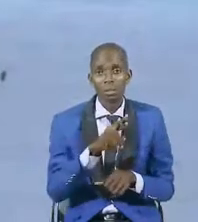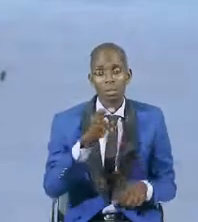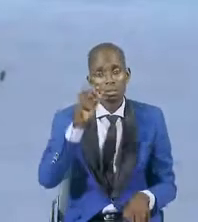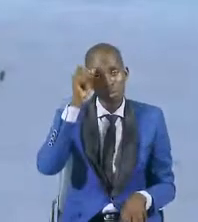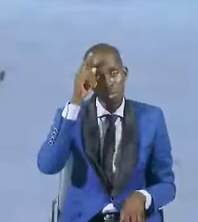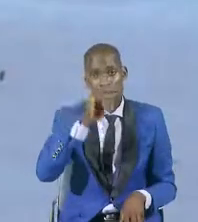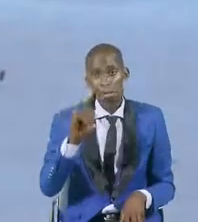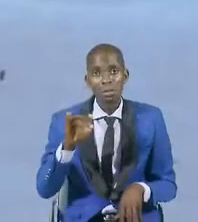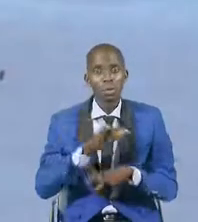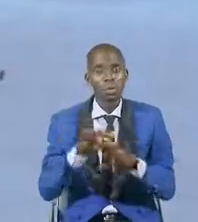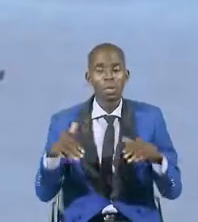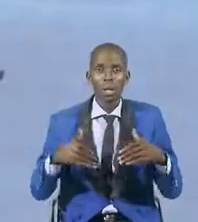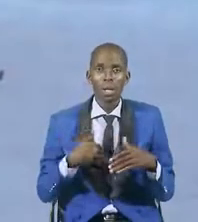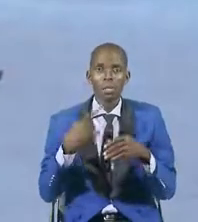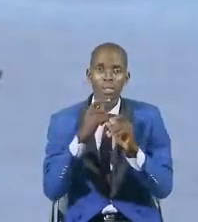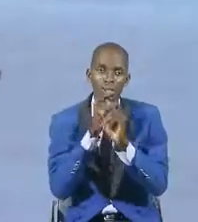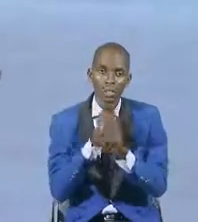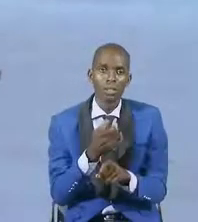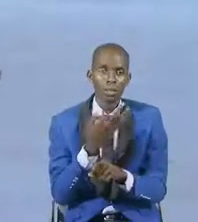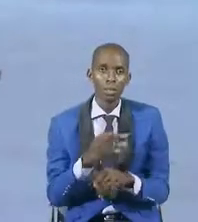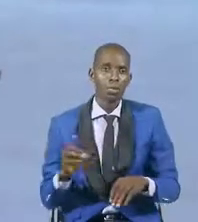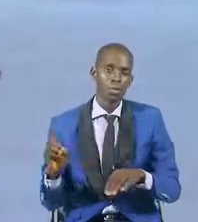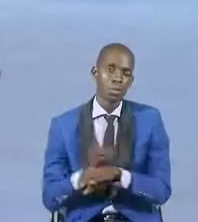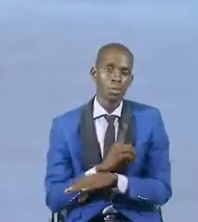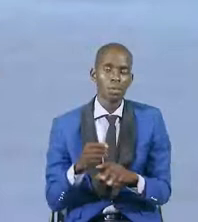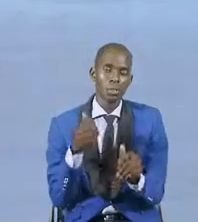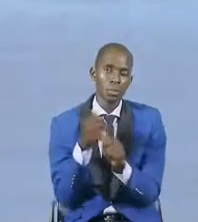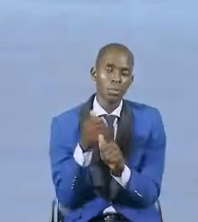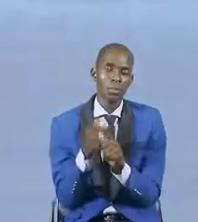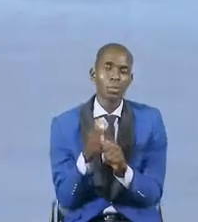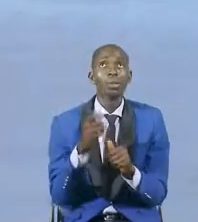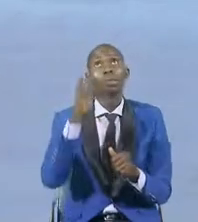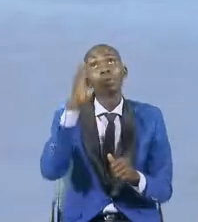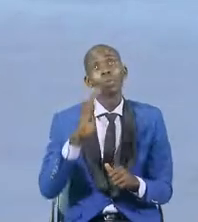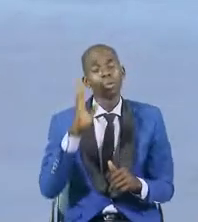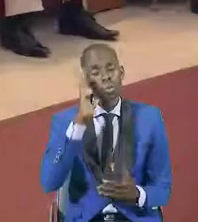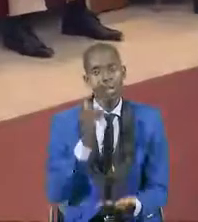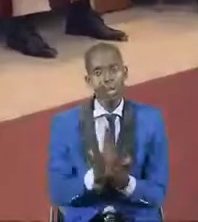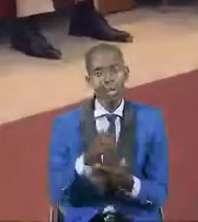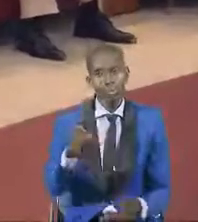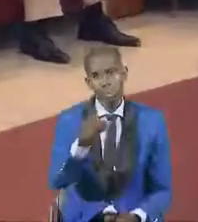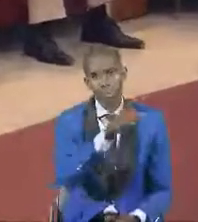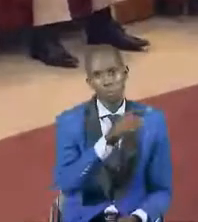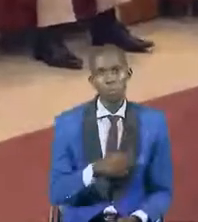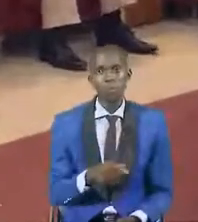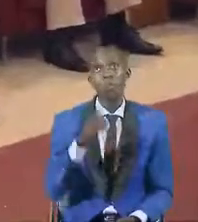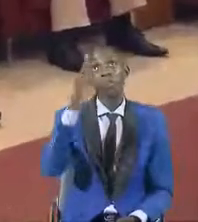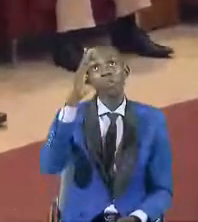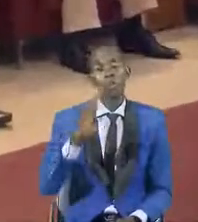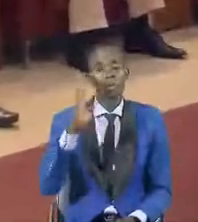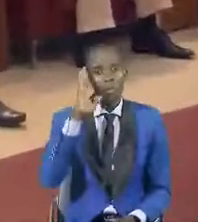leur discernement, et ils n'ont pas le don de discipliner leur vie. Puisse Dieu vous